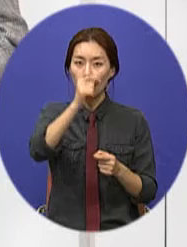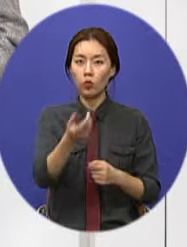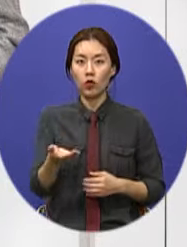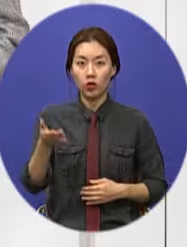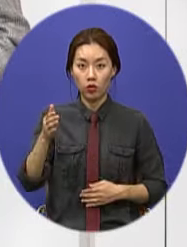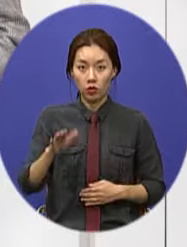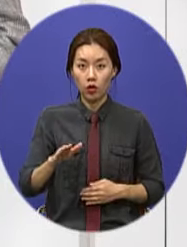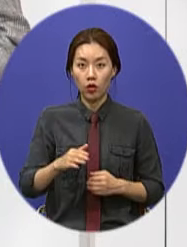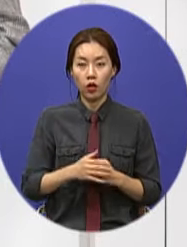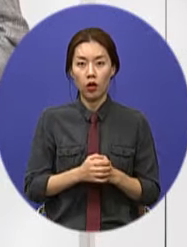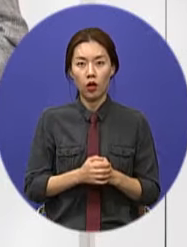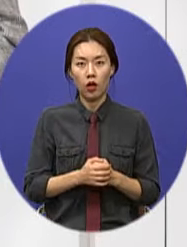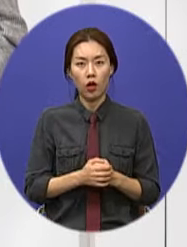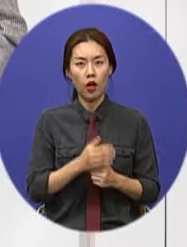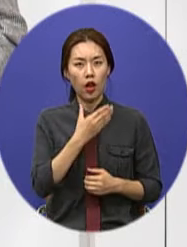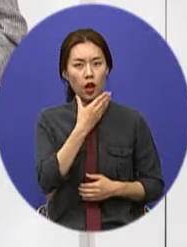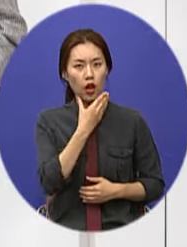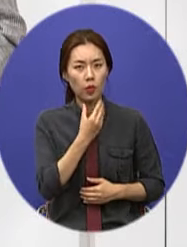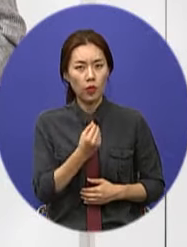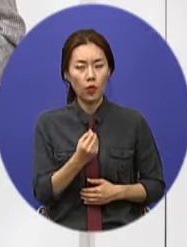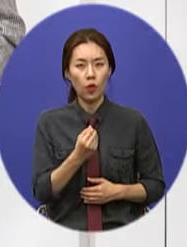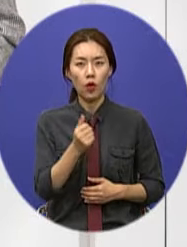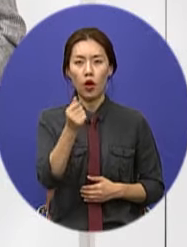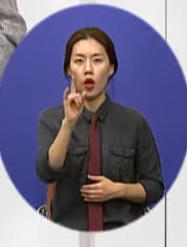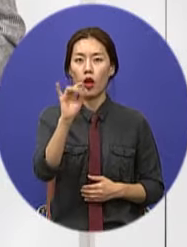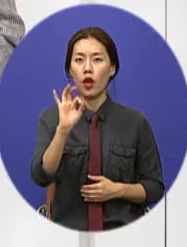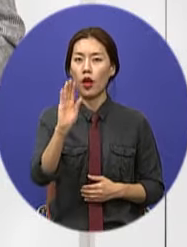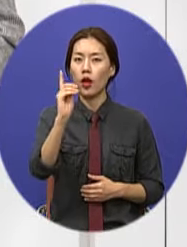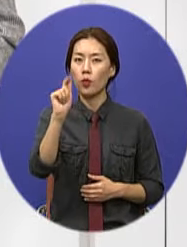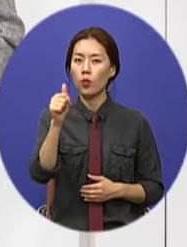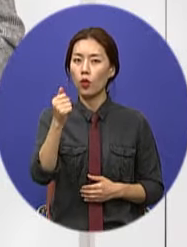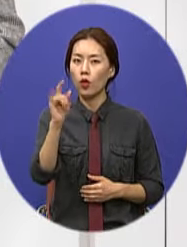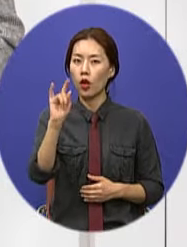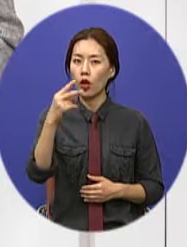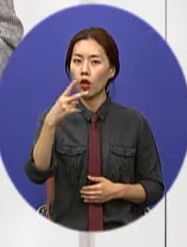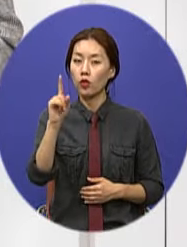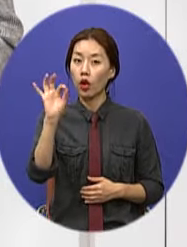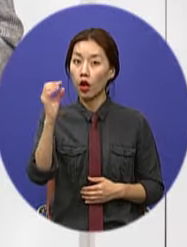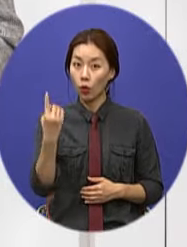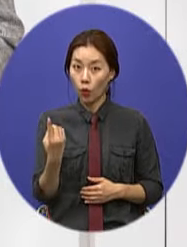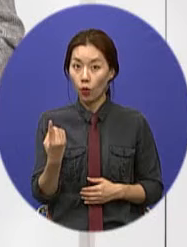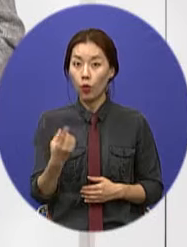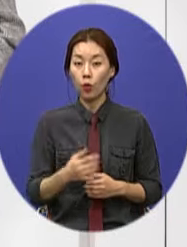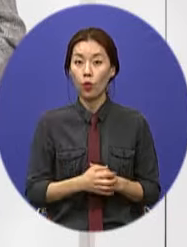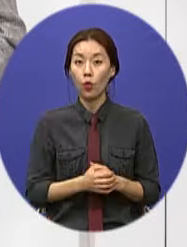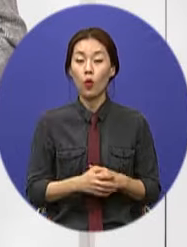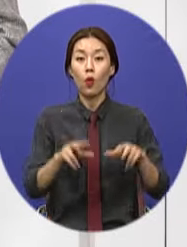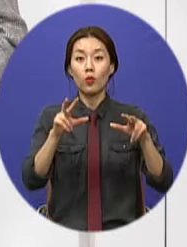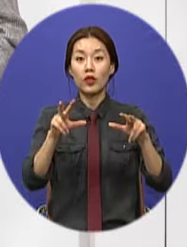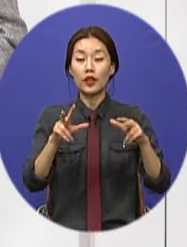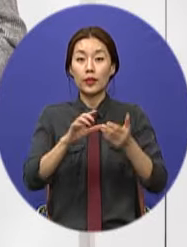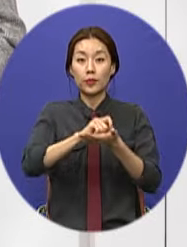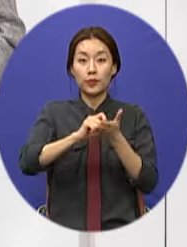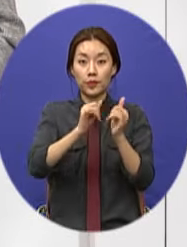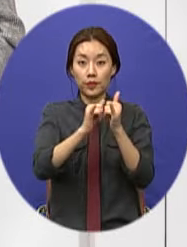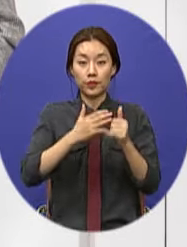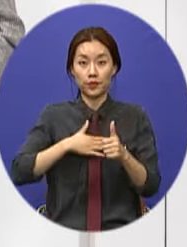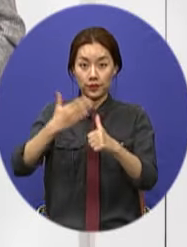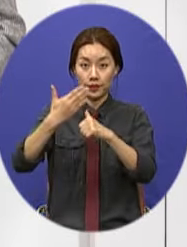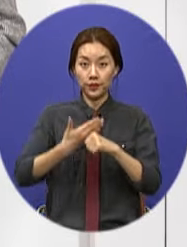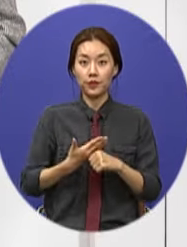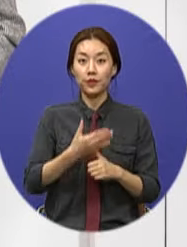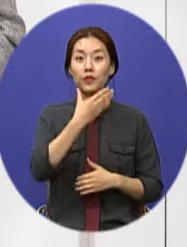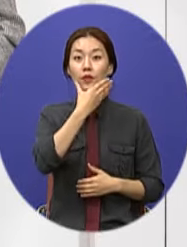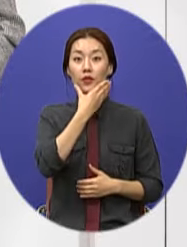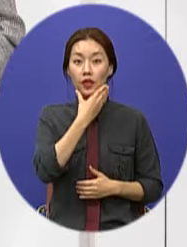예. 행복해다오. 제목이 이 노래 제목이 행복해다오라고 지금 우리 PD님이 알려 주셨어요. 네.